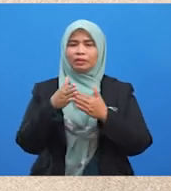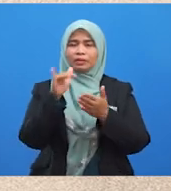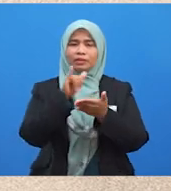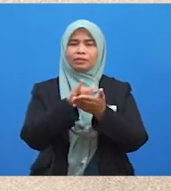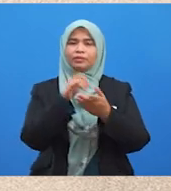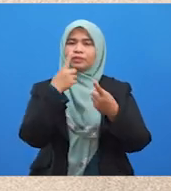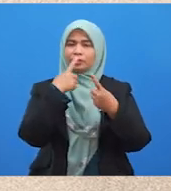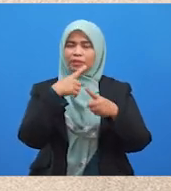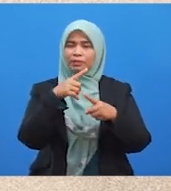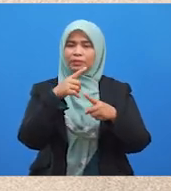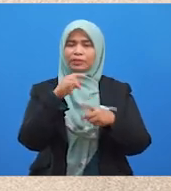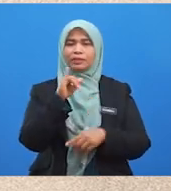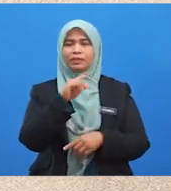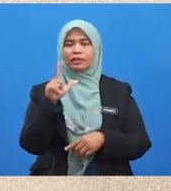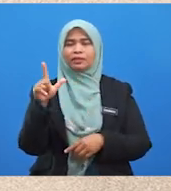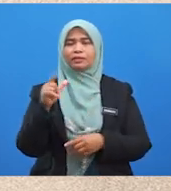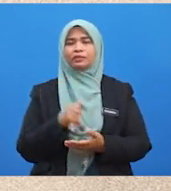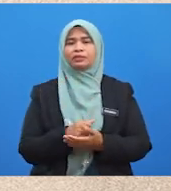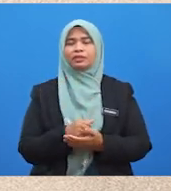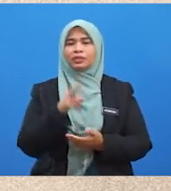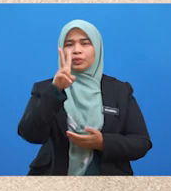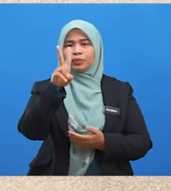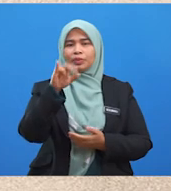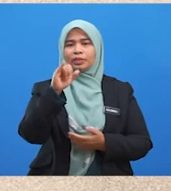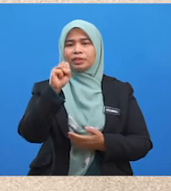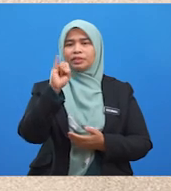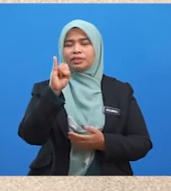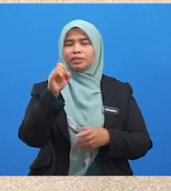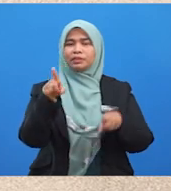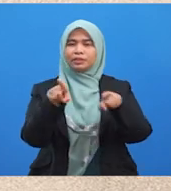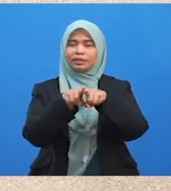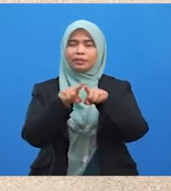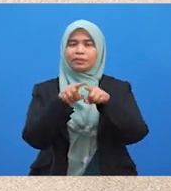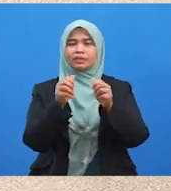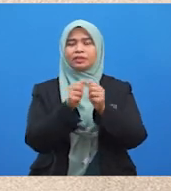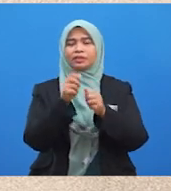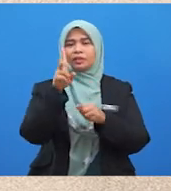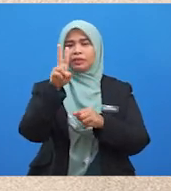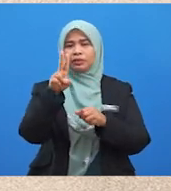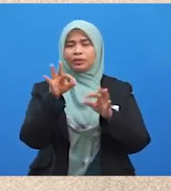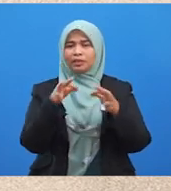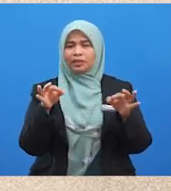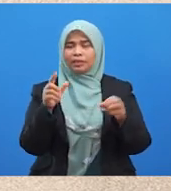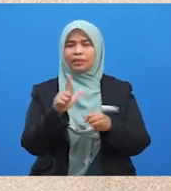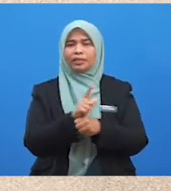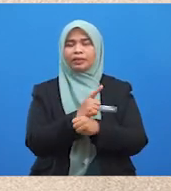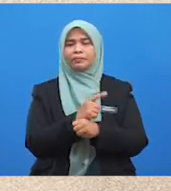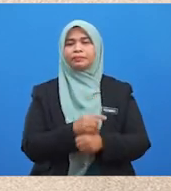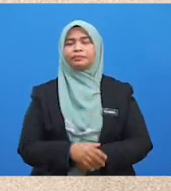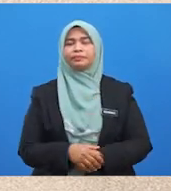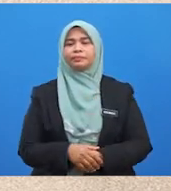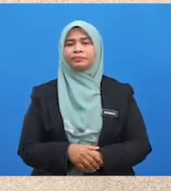itu, jawapan yang diperlukan adalah 2 isi bersamaan 2 ayat yang lengkap.